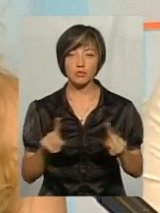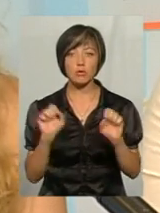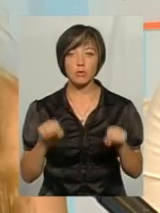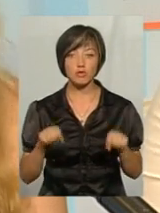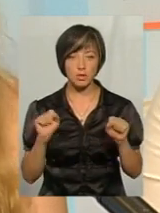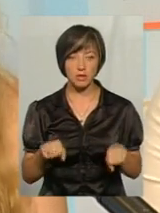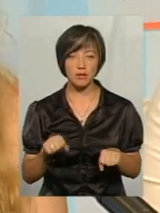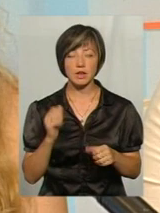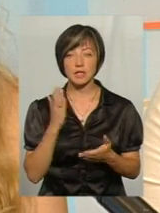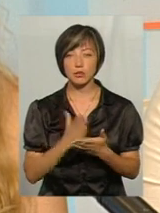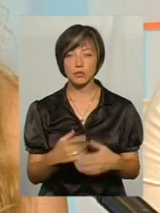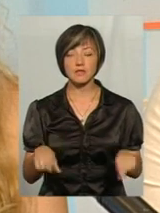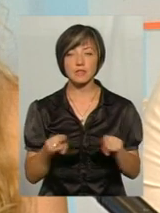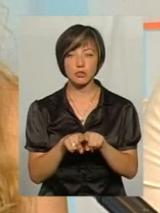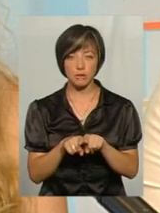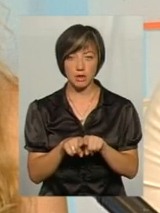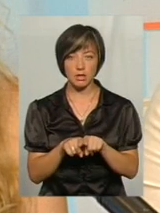можливо. Існують все ж таки